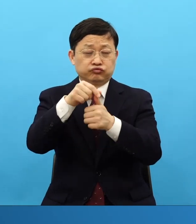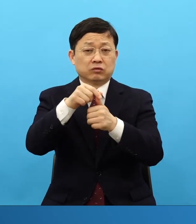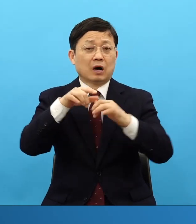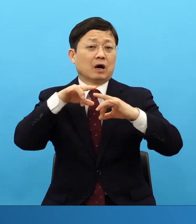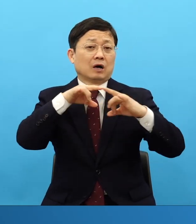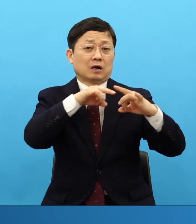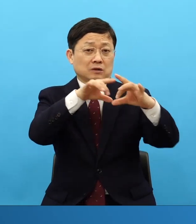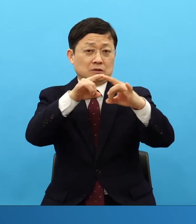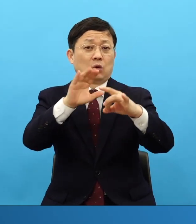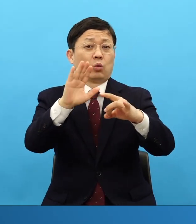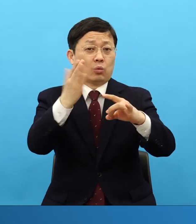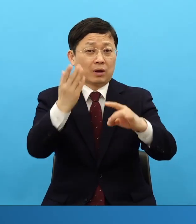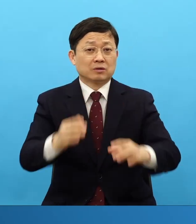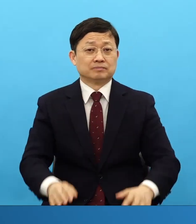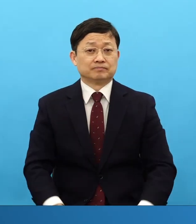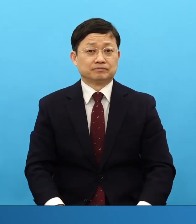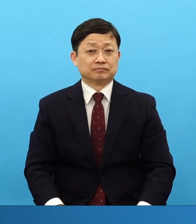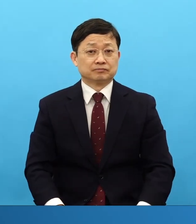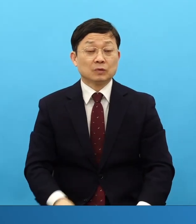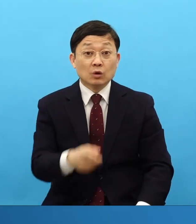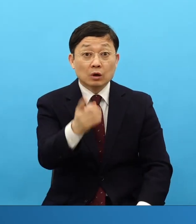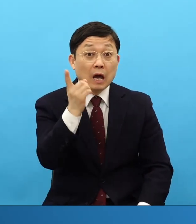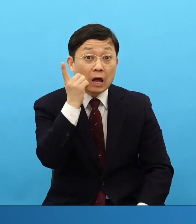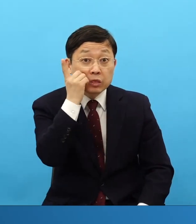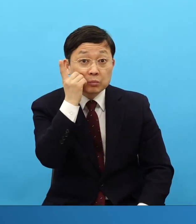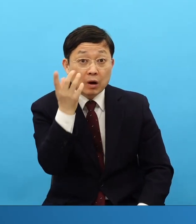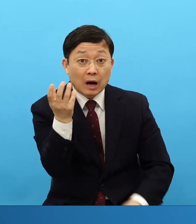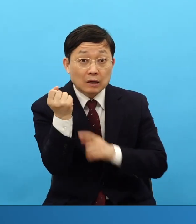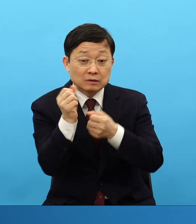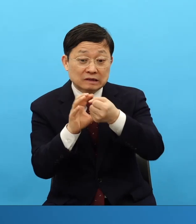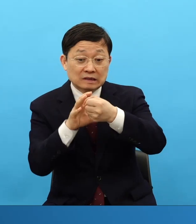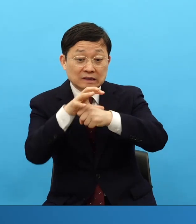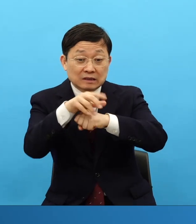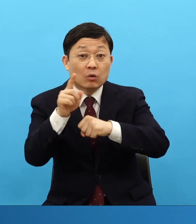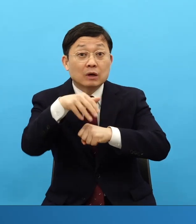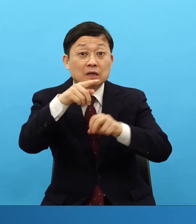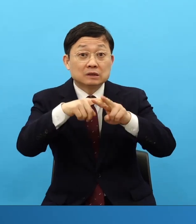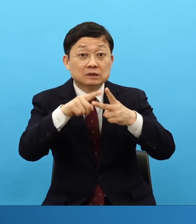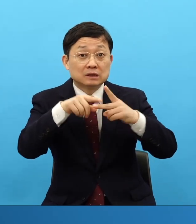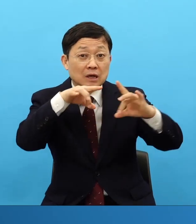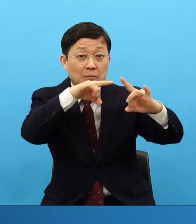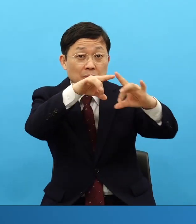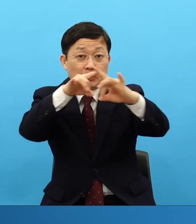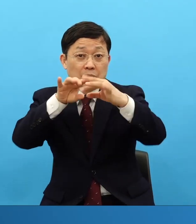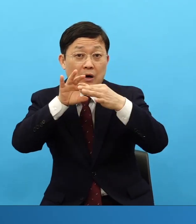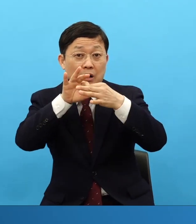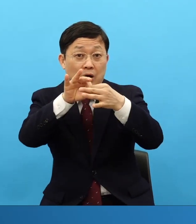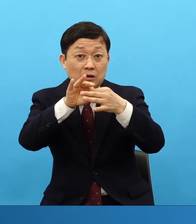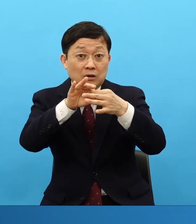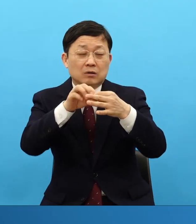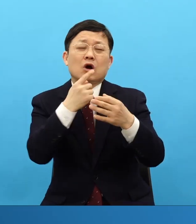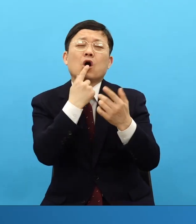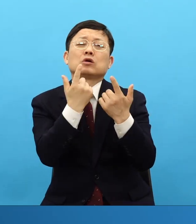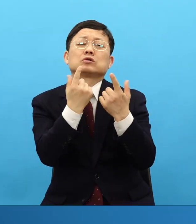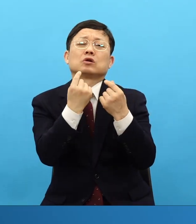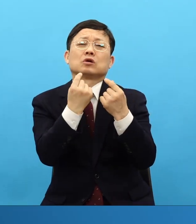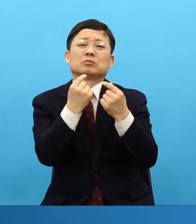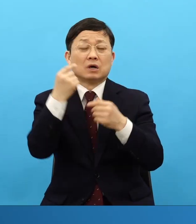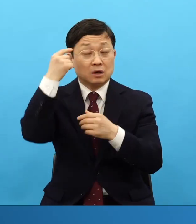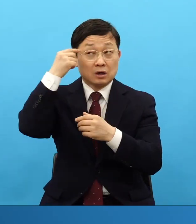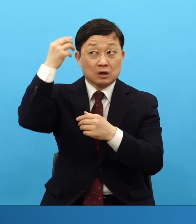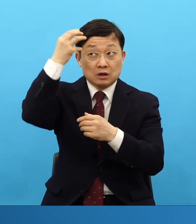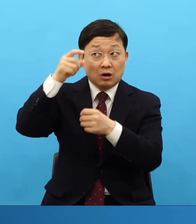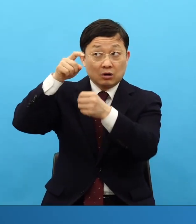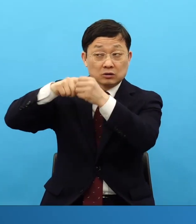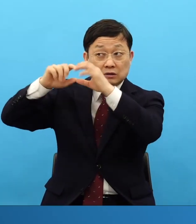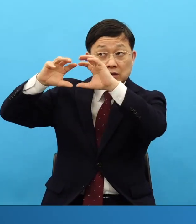가지고 있는 휴대폰은요 어디 가도 다 터집니다. 다 이렇게 연결됩니다. Your phones that you have can get connected anywhere. 영적으로도